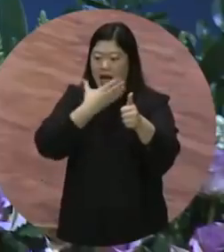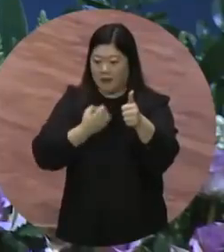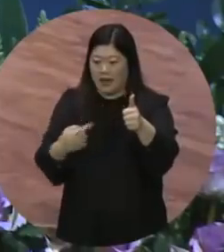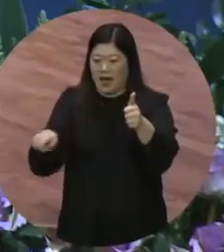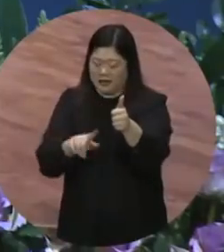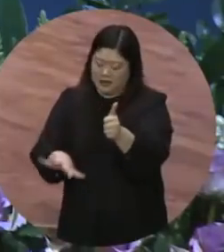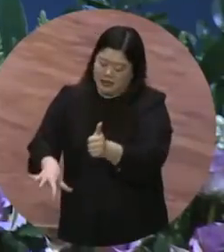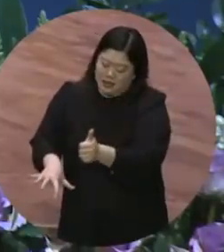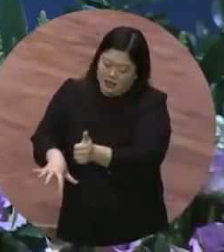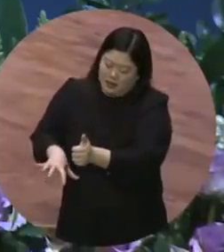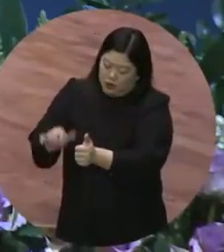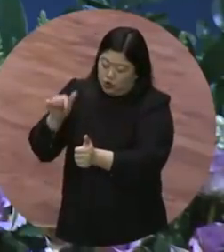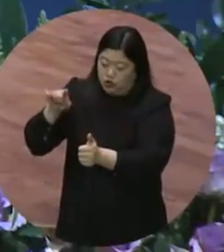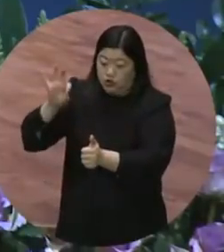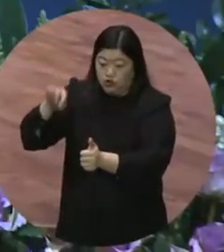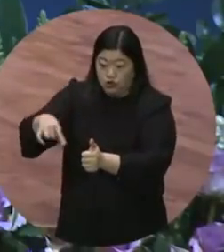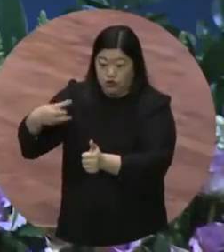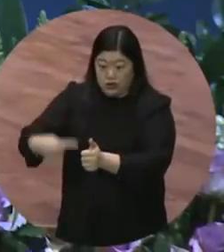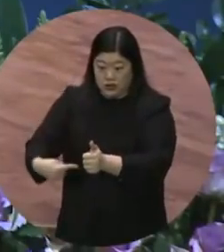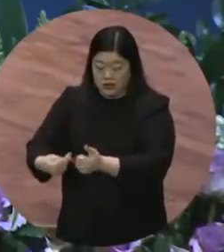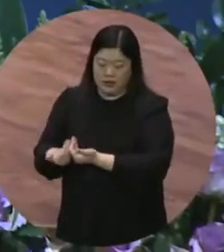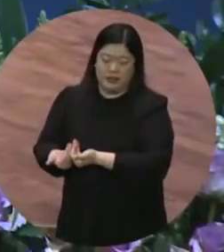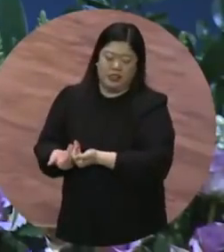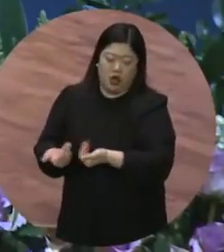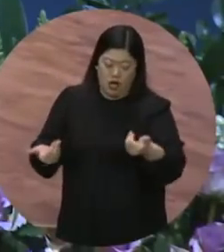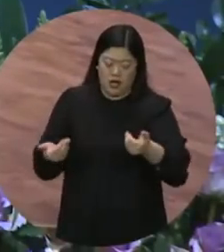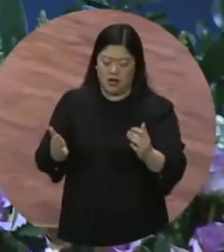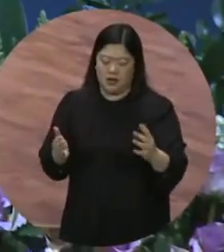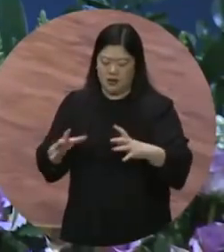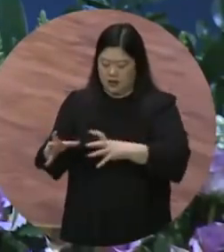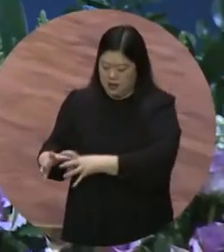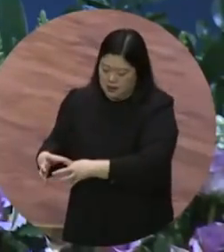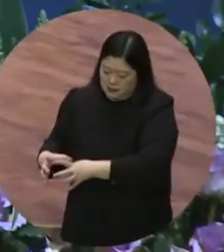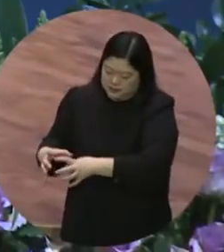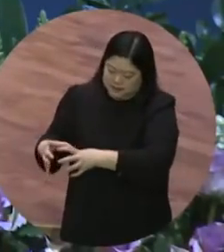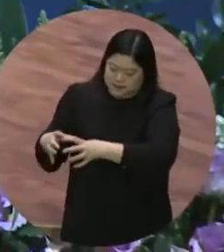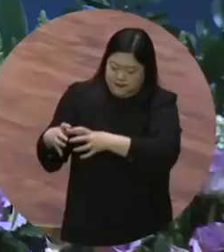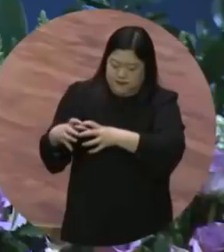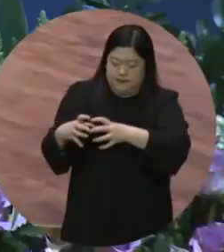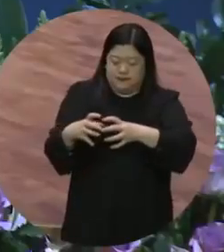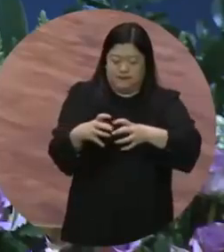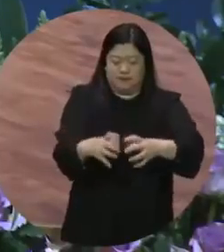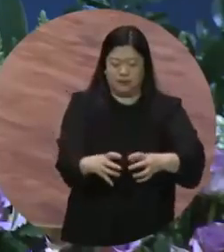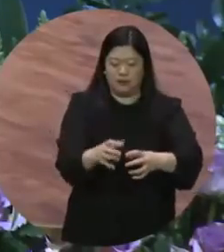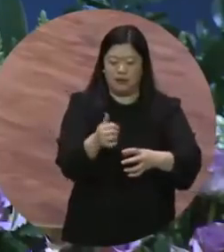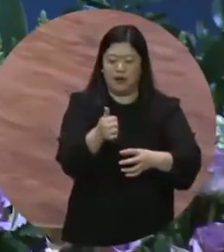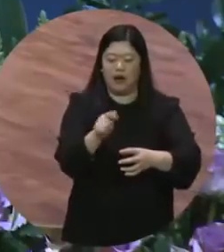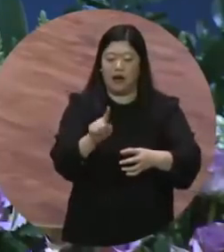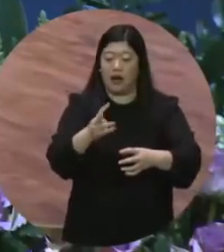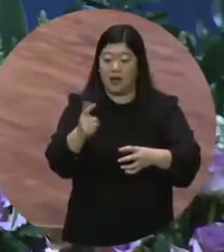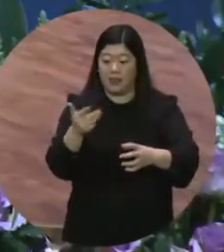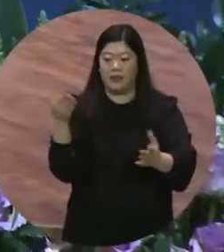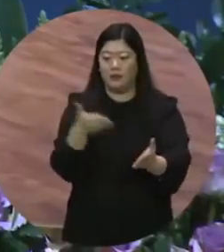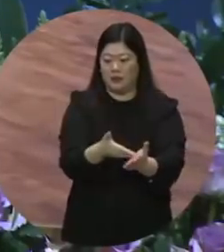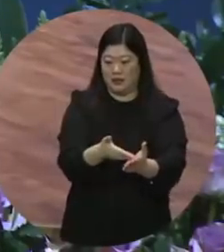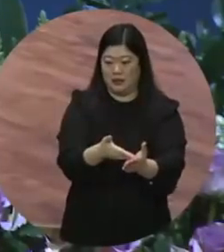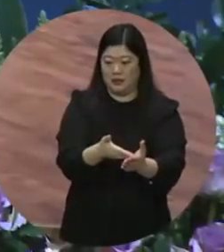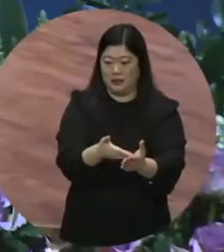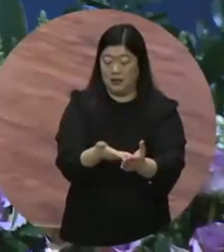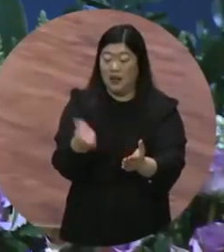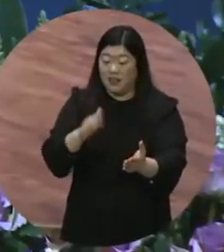하란까지 왔습니다. 이 말은 아브라함이 믿었고 의지했던 인생의 주체인 아버지를 하나님이 데려가